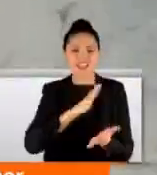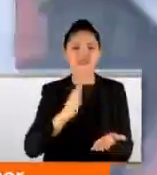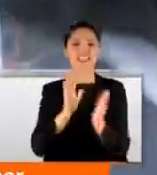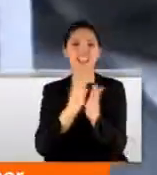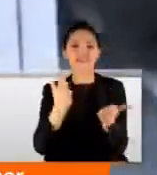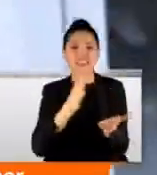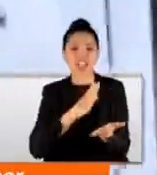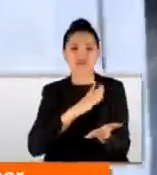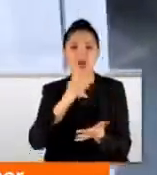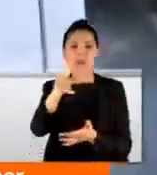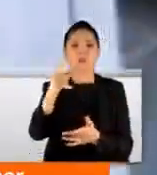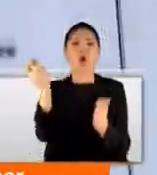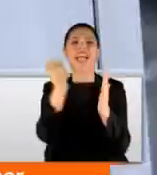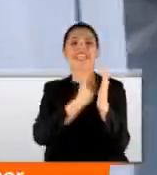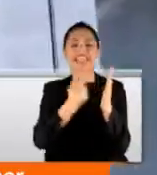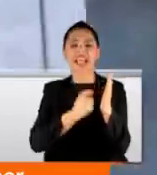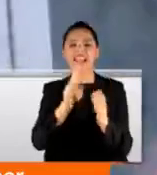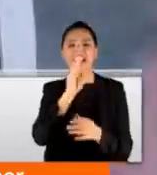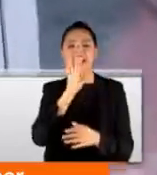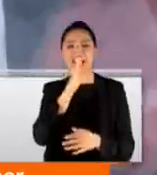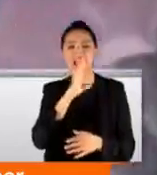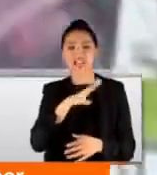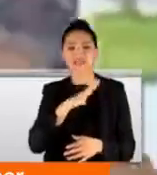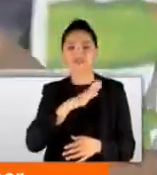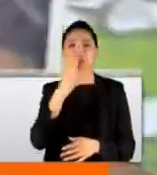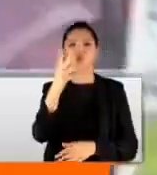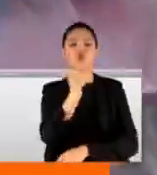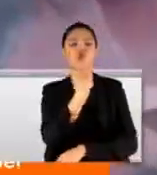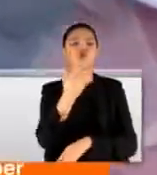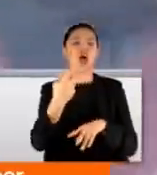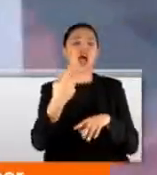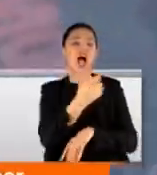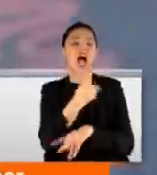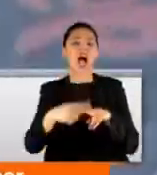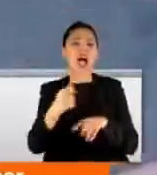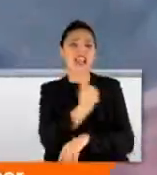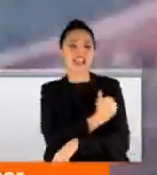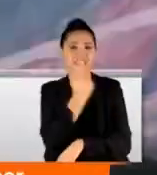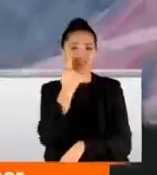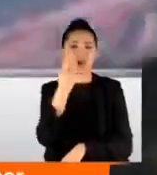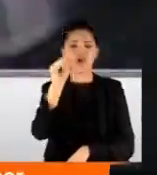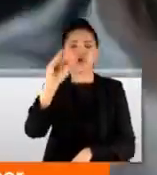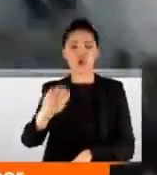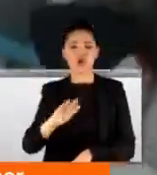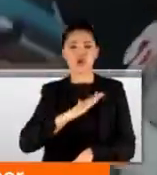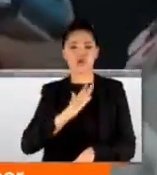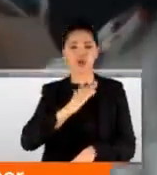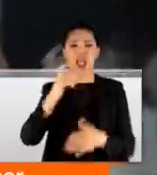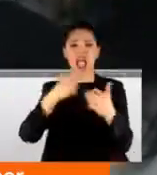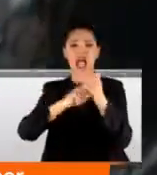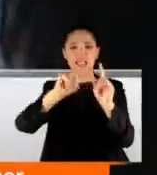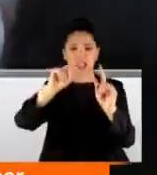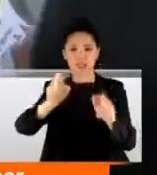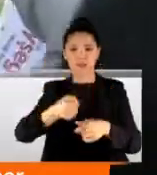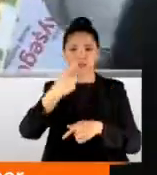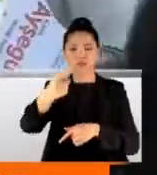defterler var. Bakın burada bir test kağıdı, Dila Yüksel 3A sınıfına gidiyormuş ve işte burada ismini tespit ettiler. İnan